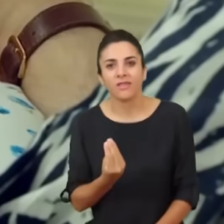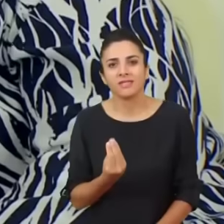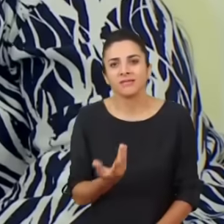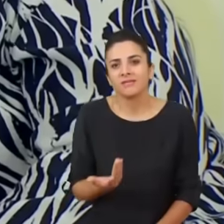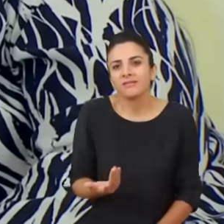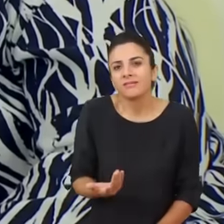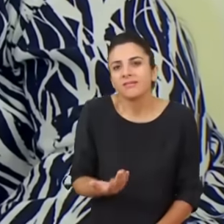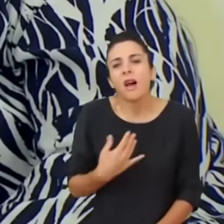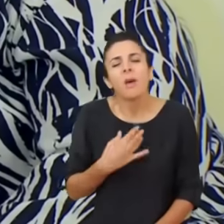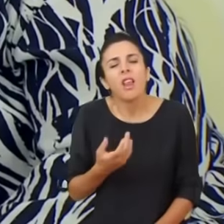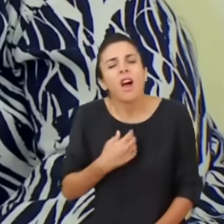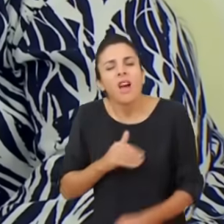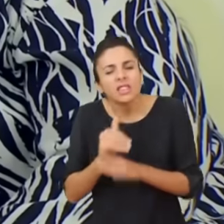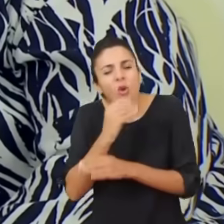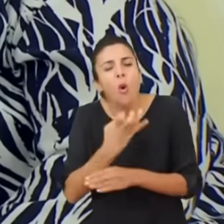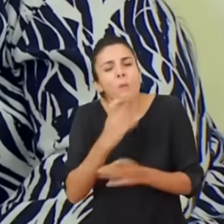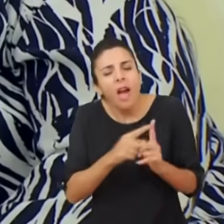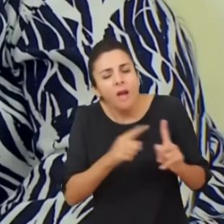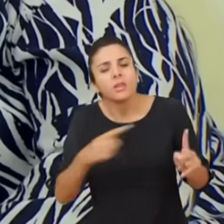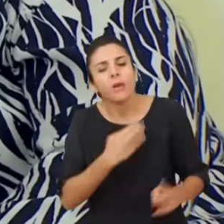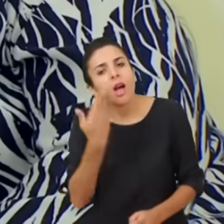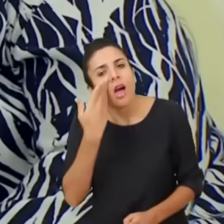Ömrümün sonuna kadar da seyredebilirim.